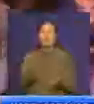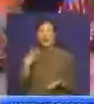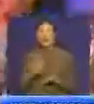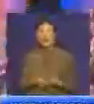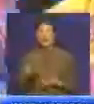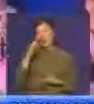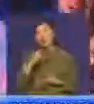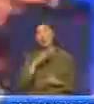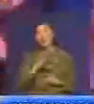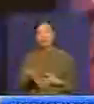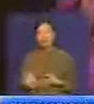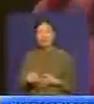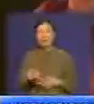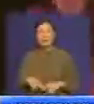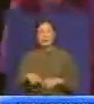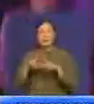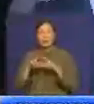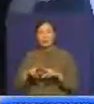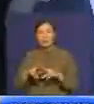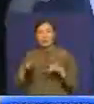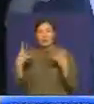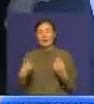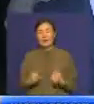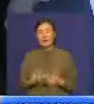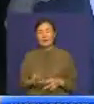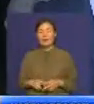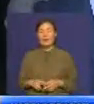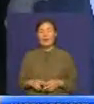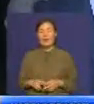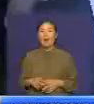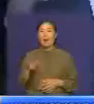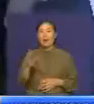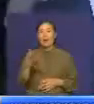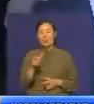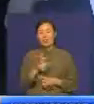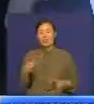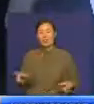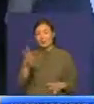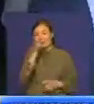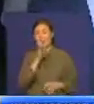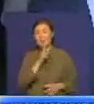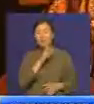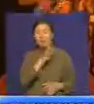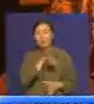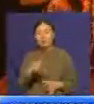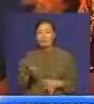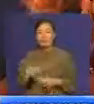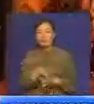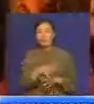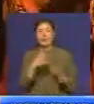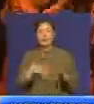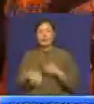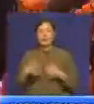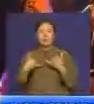всех казахстанцев от имени столицы с юбилейной датой. Порядка 1500 человек проедут за 3 месяца всю страну и порадуют жителей